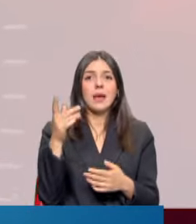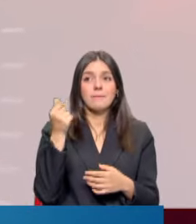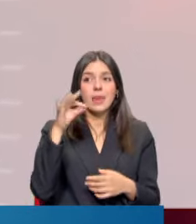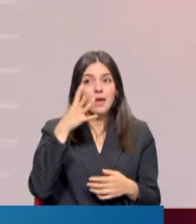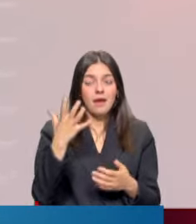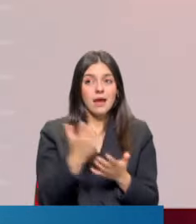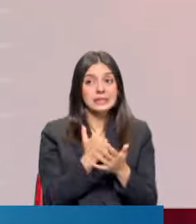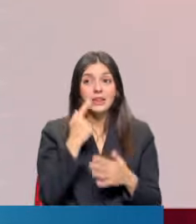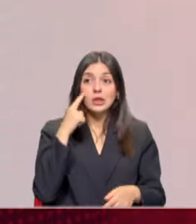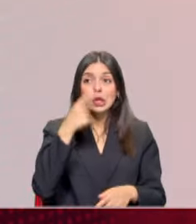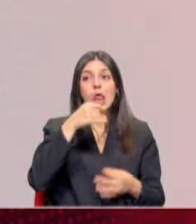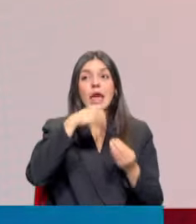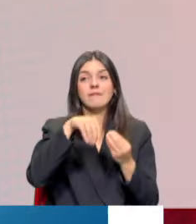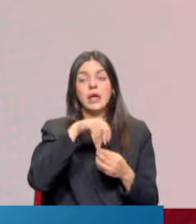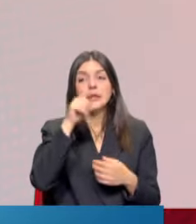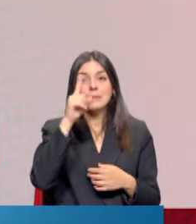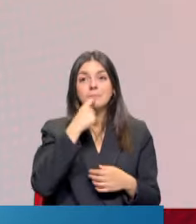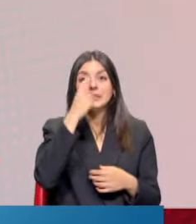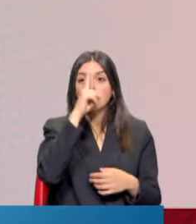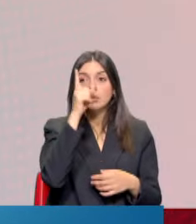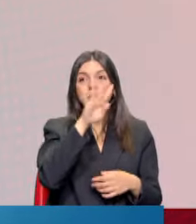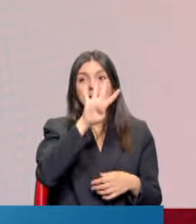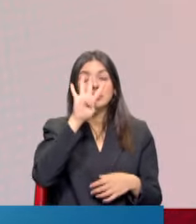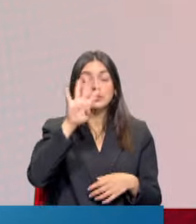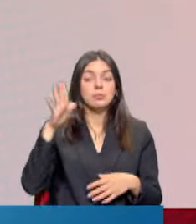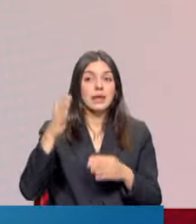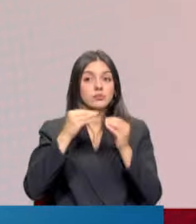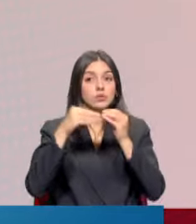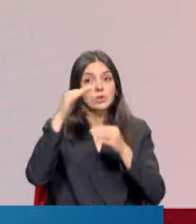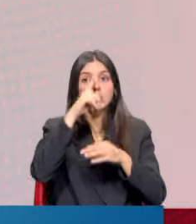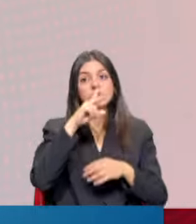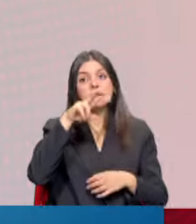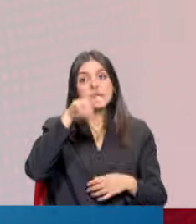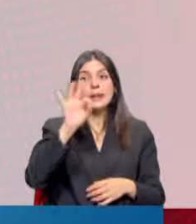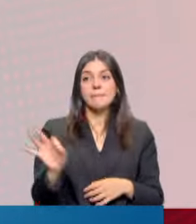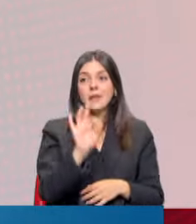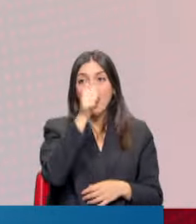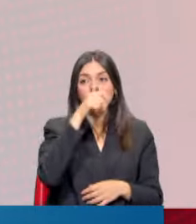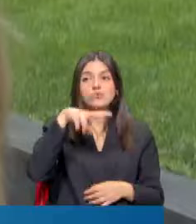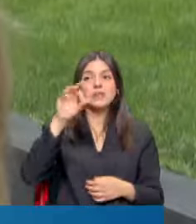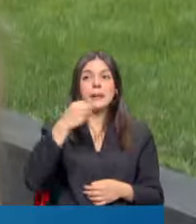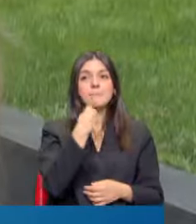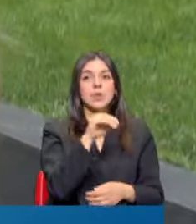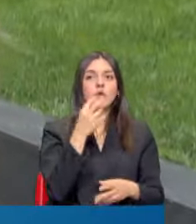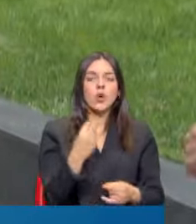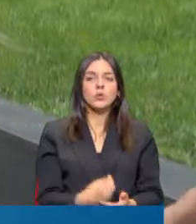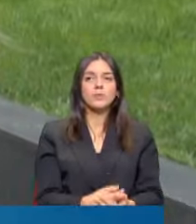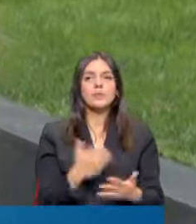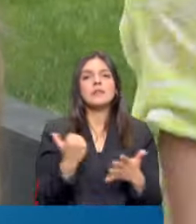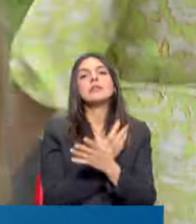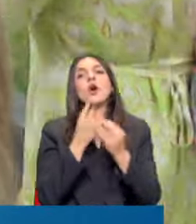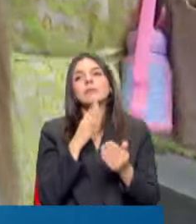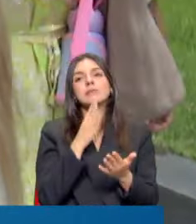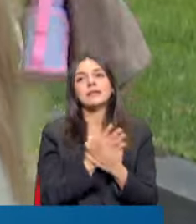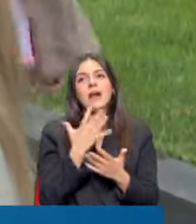yılda %445'lik bir artışla 180 milyar 680 milyon liraya yükseldi. Kart olmasa, kartla